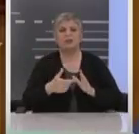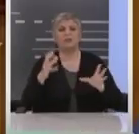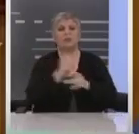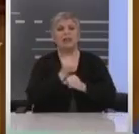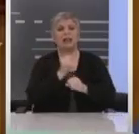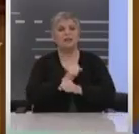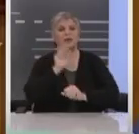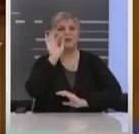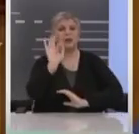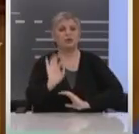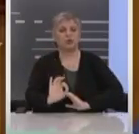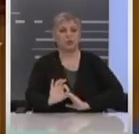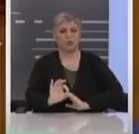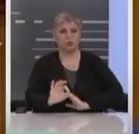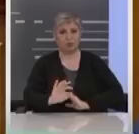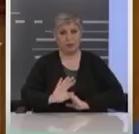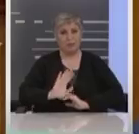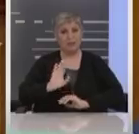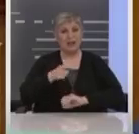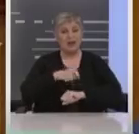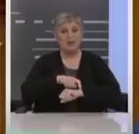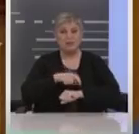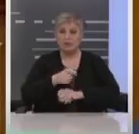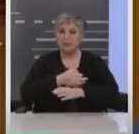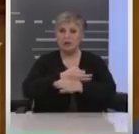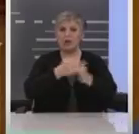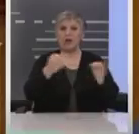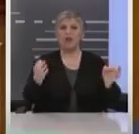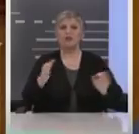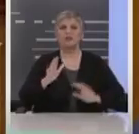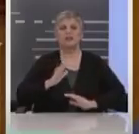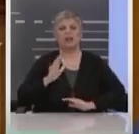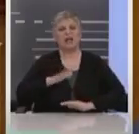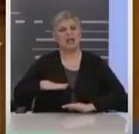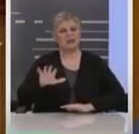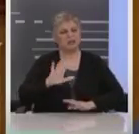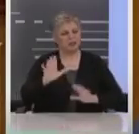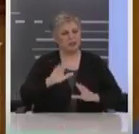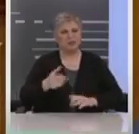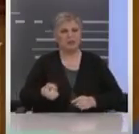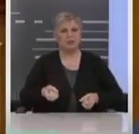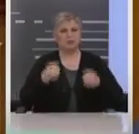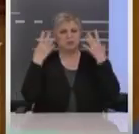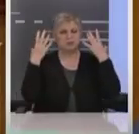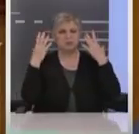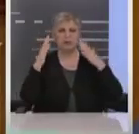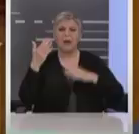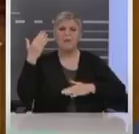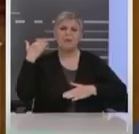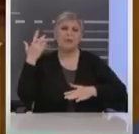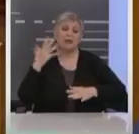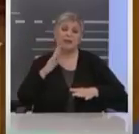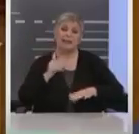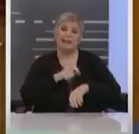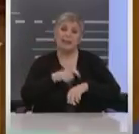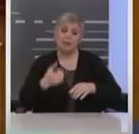όταν λες κάτι απέναντι στον ελληνικό λαό, ας ξεχάσουμε το παρελθόν σας. Ας ξεχάσουμε τι κάνατε όταν κυβερνάγατε. Ας